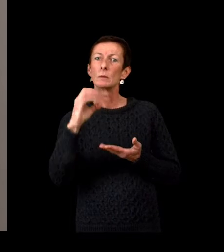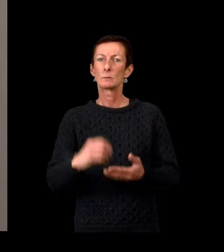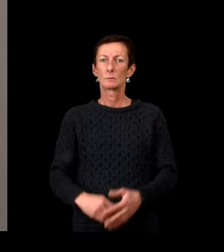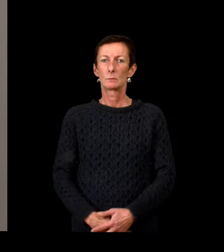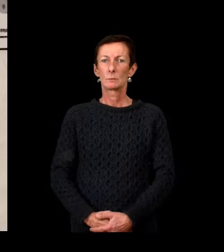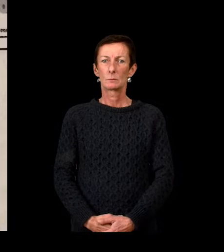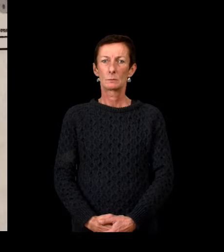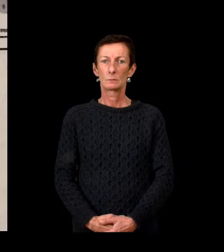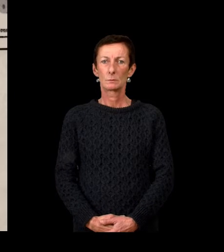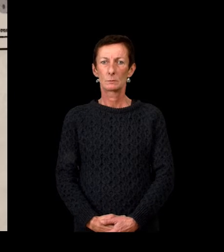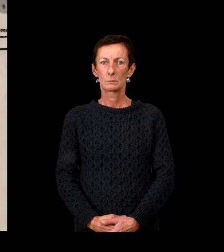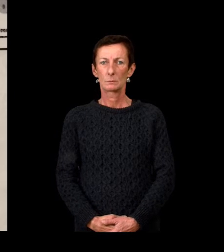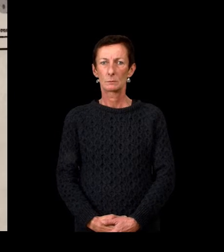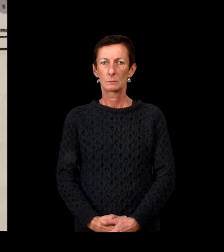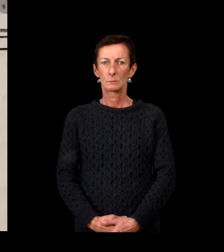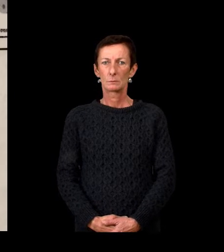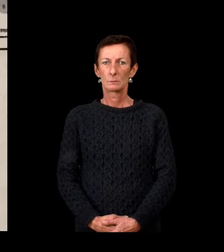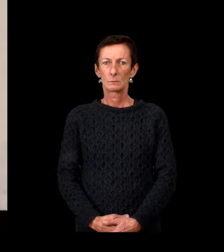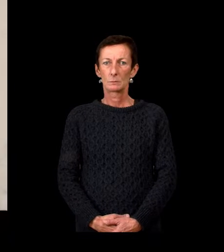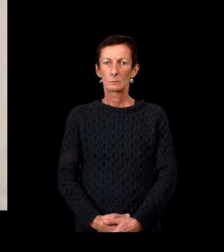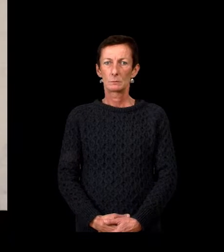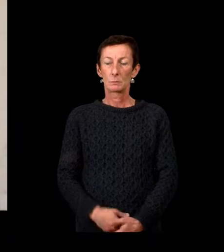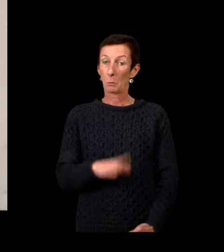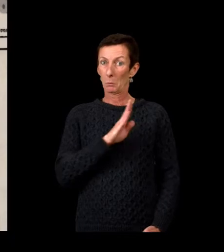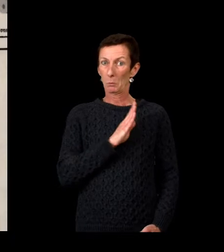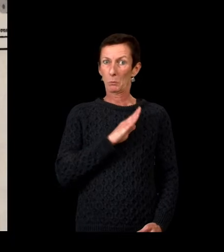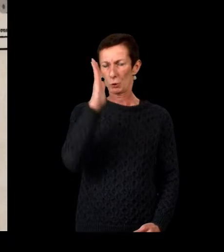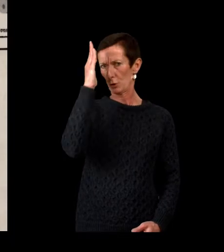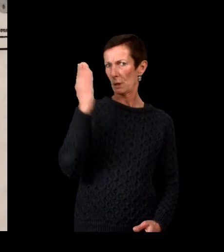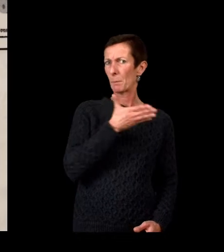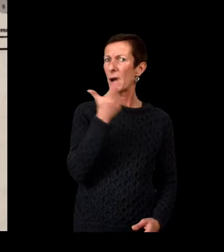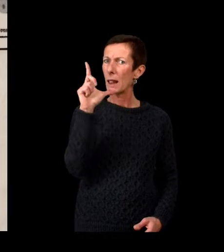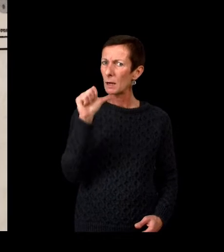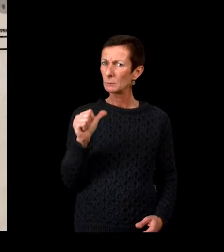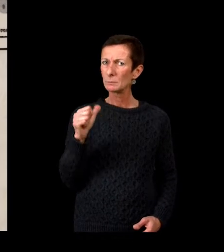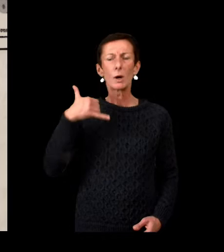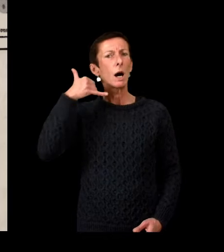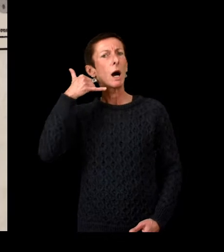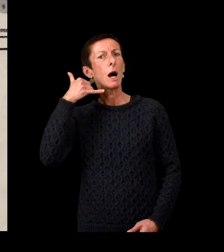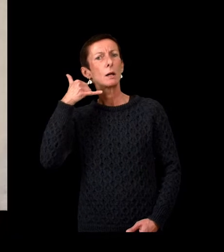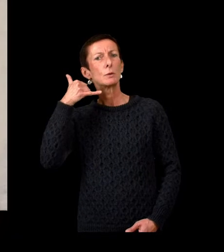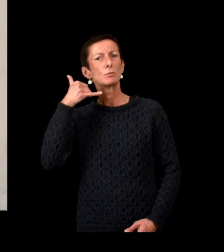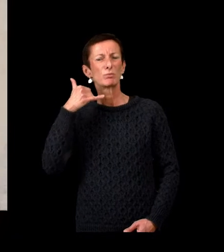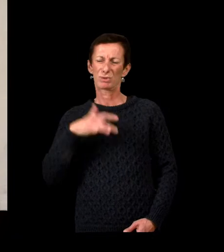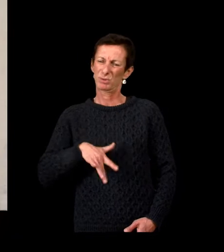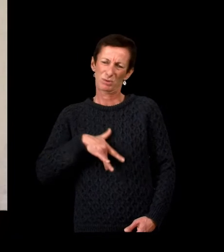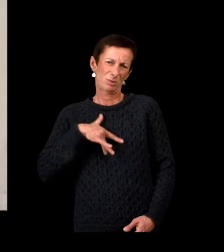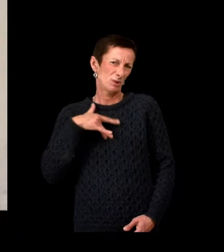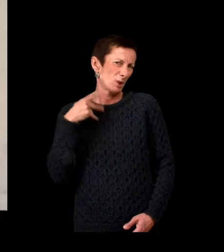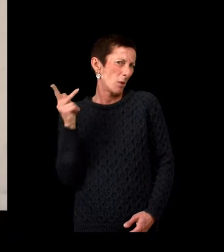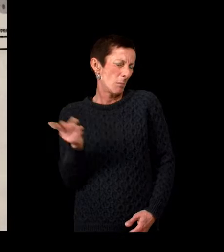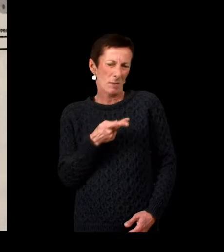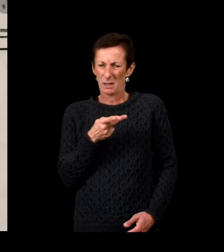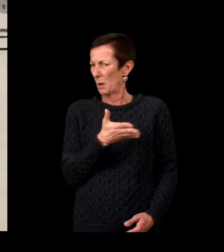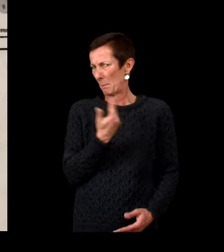Ah, qu'est-ce que ça? Monsieur Sam n'est pas là? Allô? Joanne, je ne me sens pas bien aujourd'hui. Ne compte pas sur moi